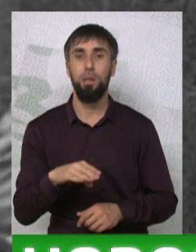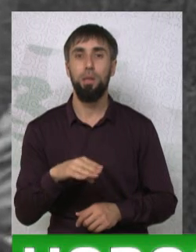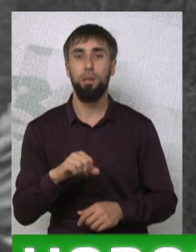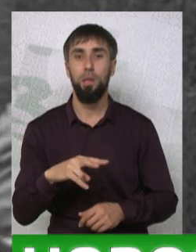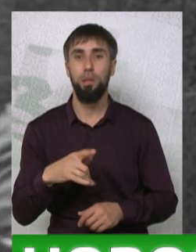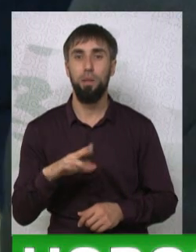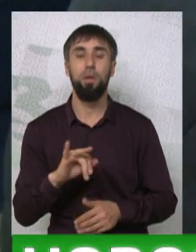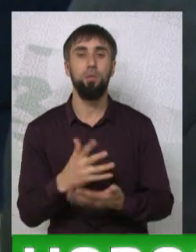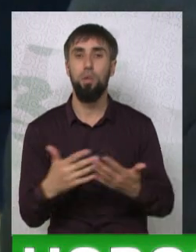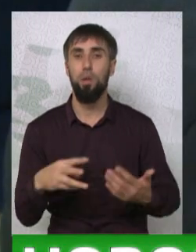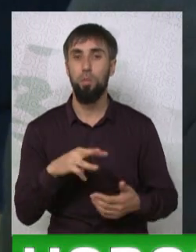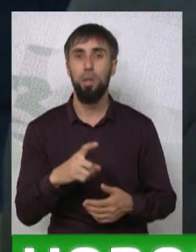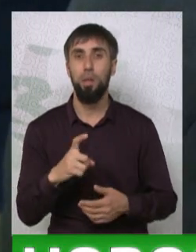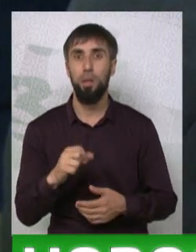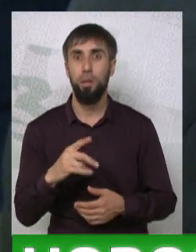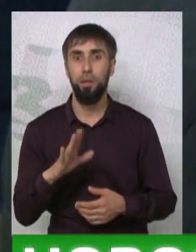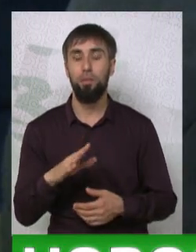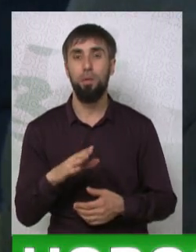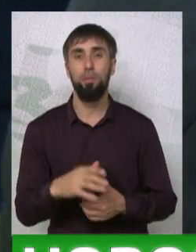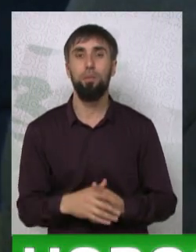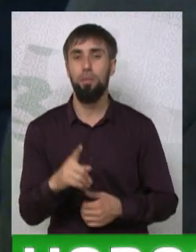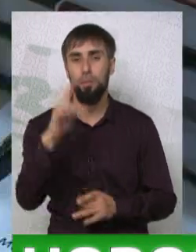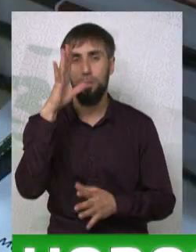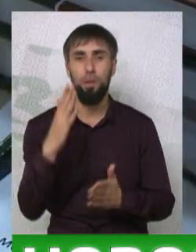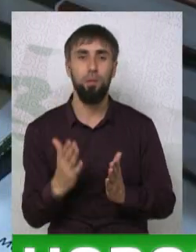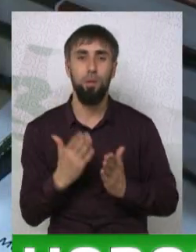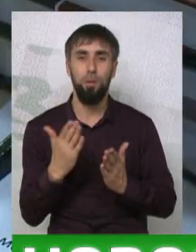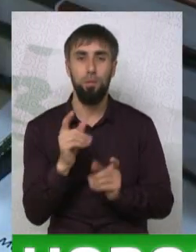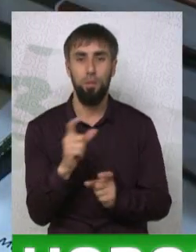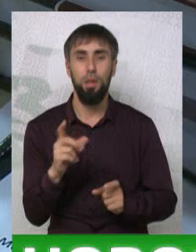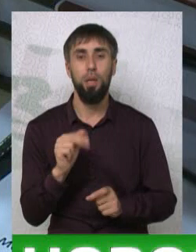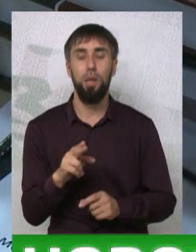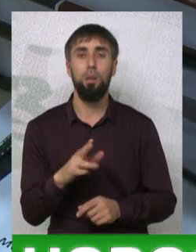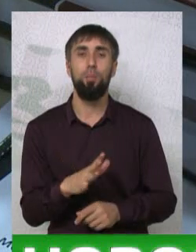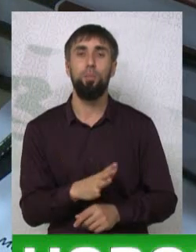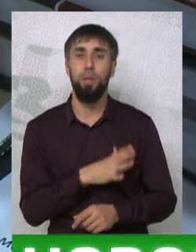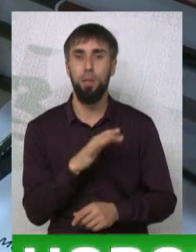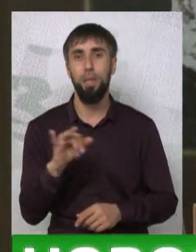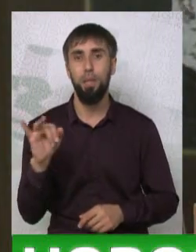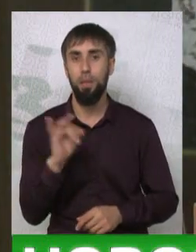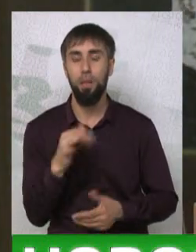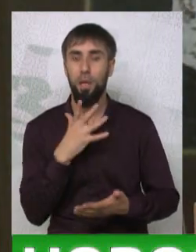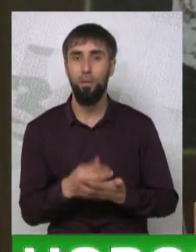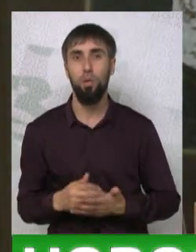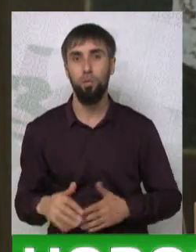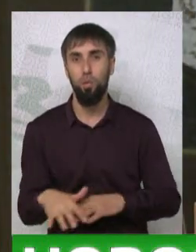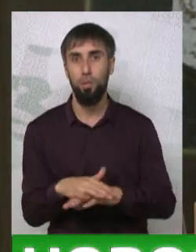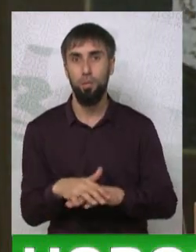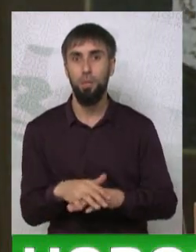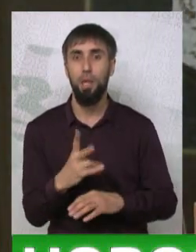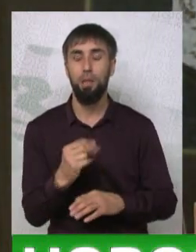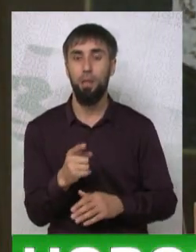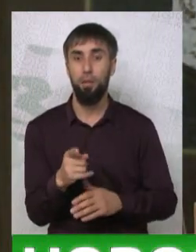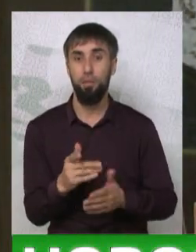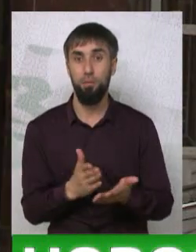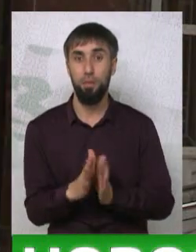и другие. Муса Хадзиев или Кант Малуси известен читателям как ценитель прошлого и истории своего народа. На свет